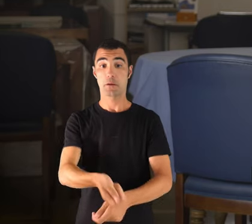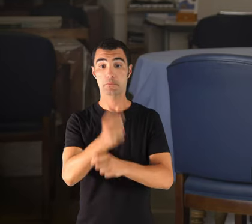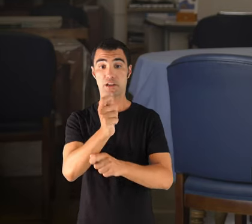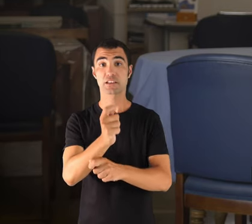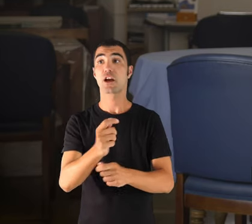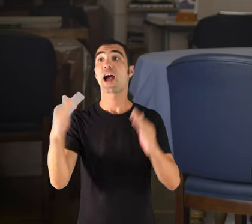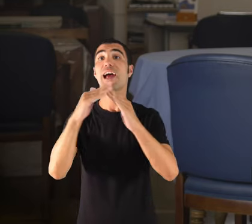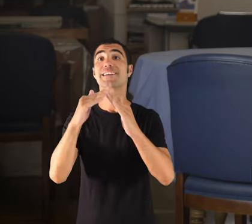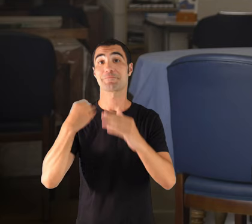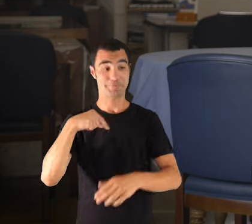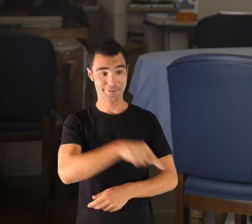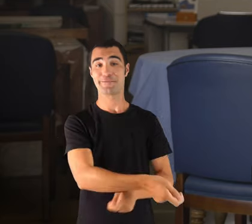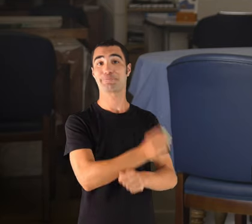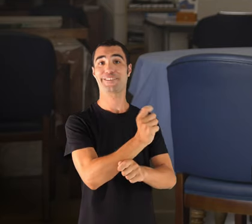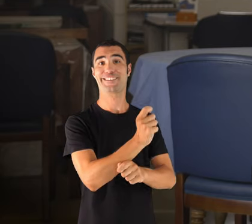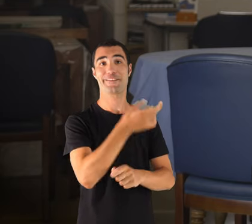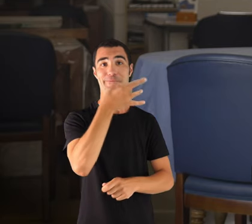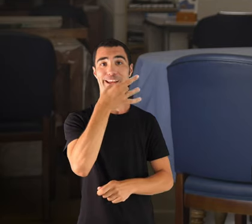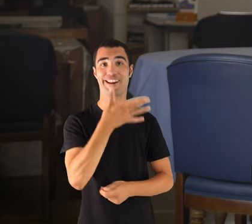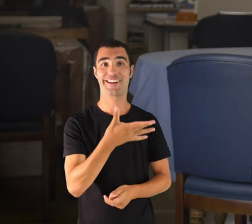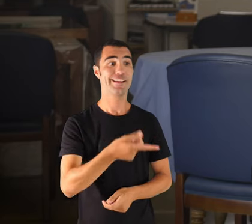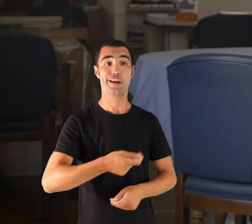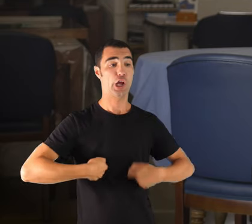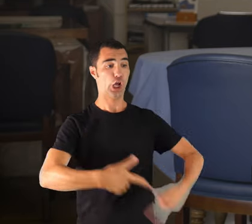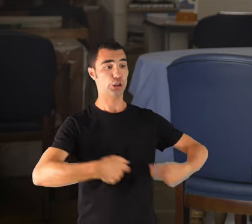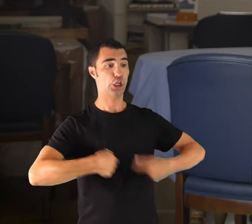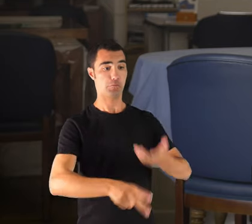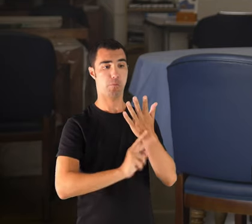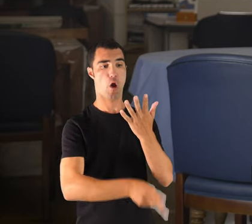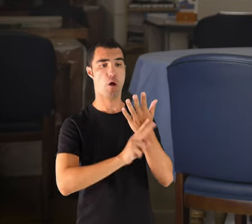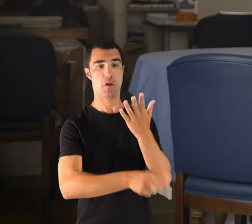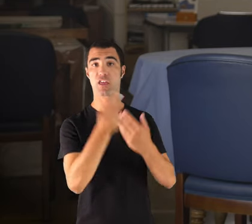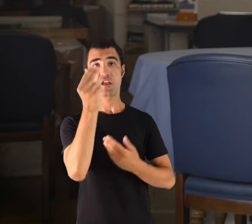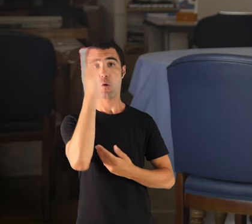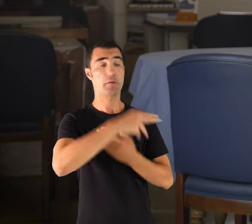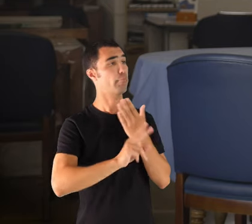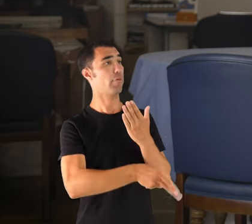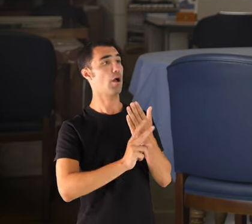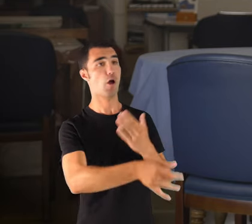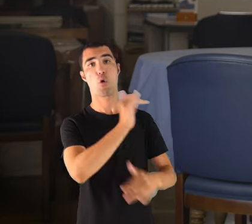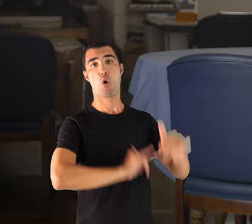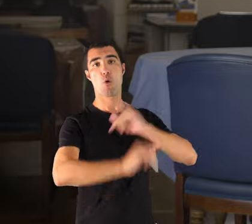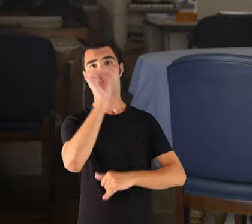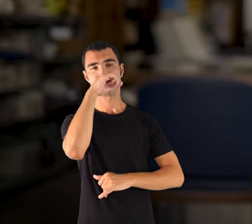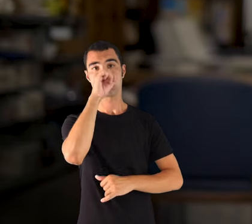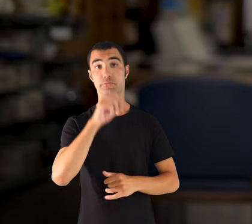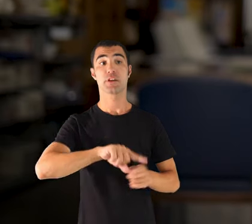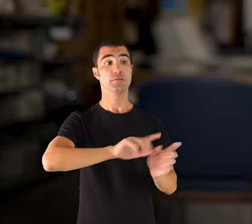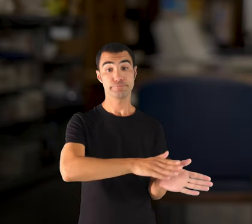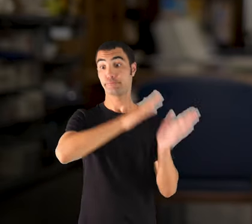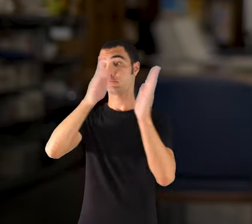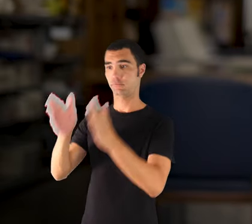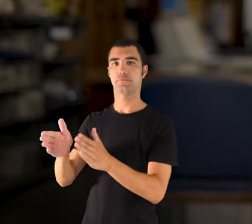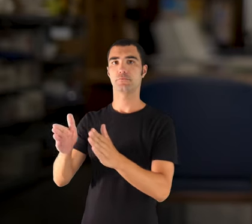bar, bevien, s'engataven, gastaven els dobles que no tenien, en fi, moltes de coses. I segona, La segona, posar un